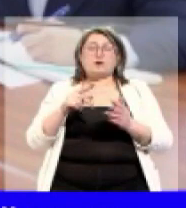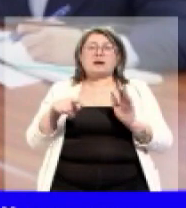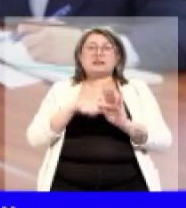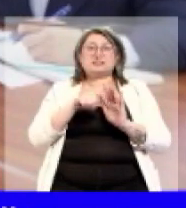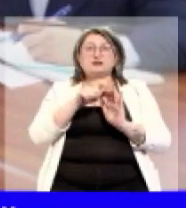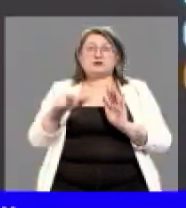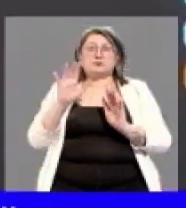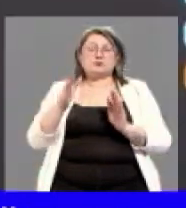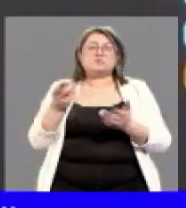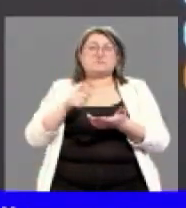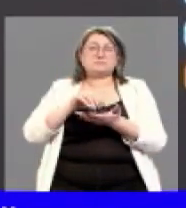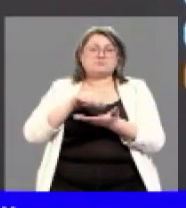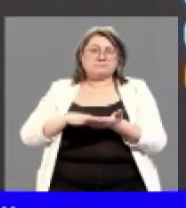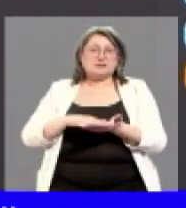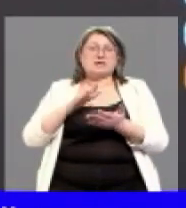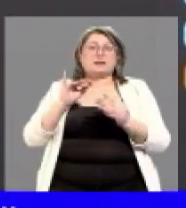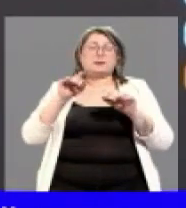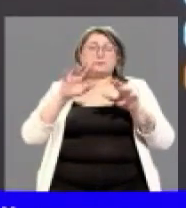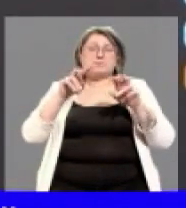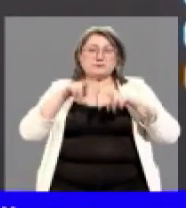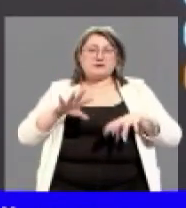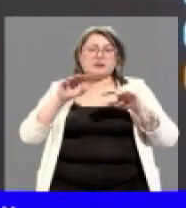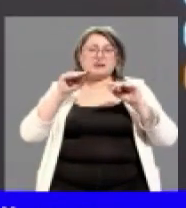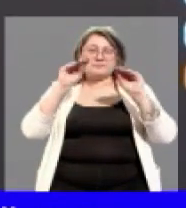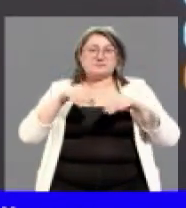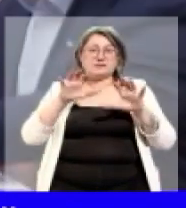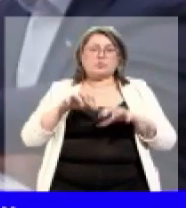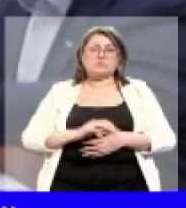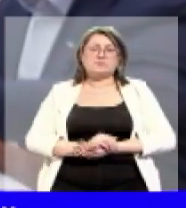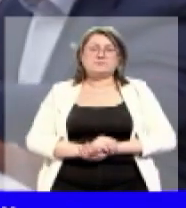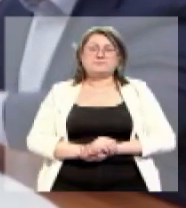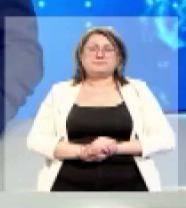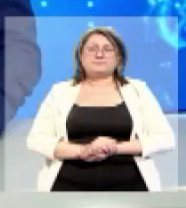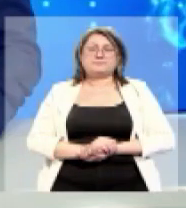ескертпесі заң шығару ішінде ескерілетін айтылды.